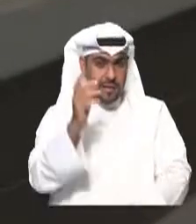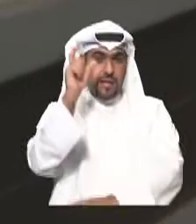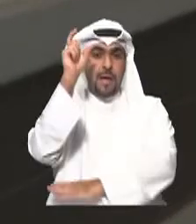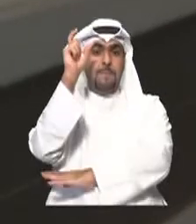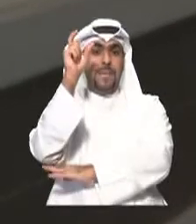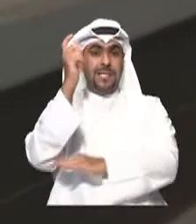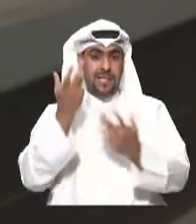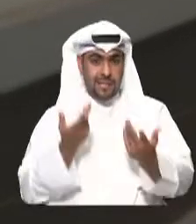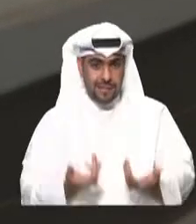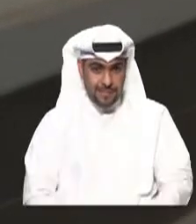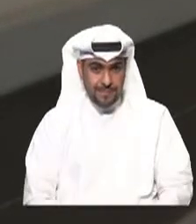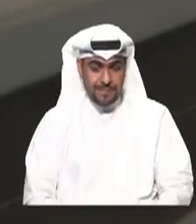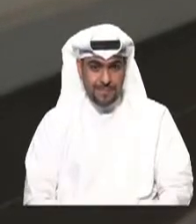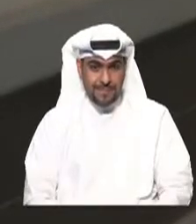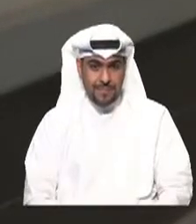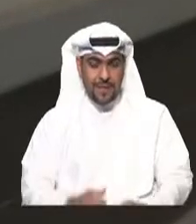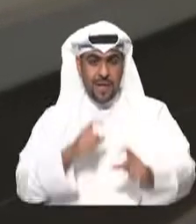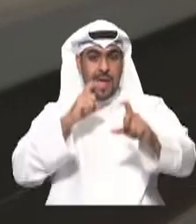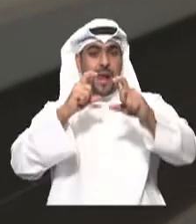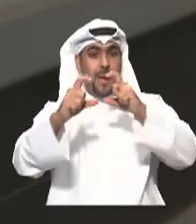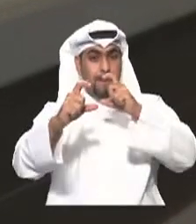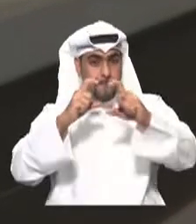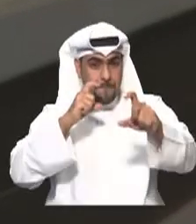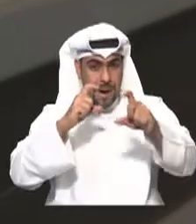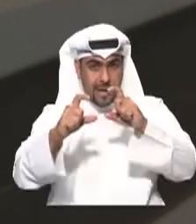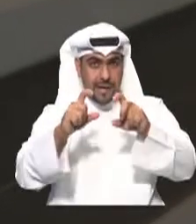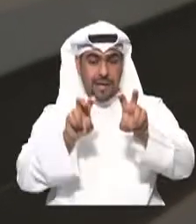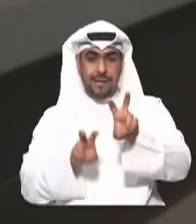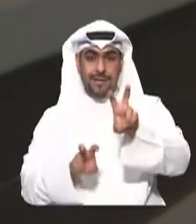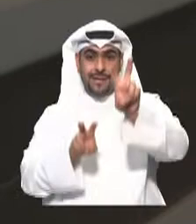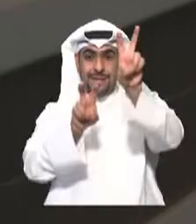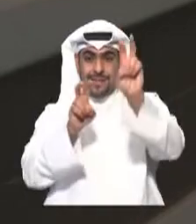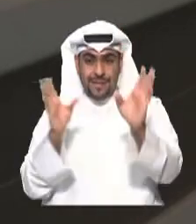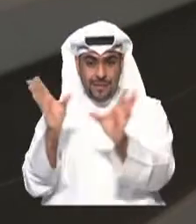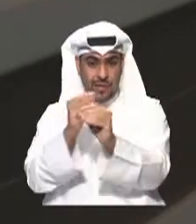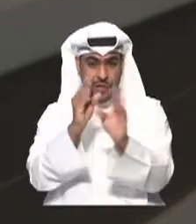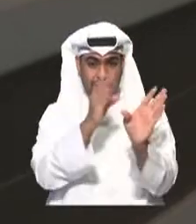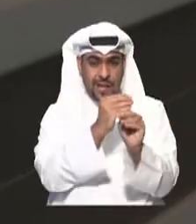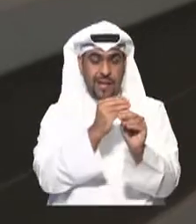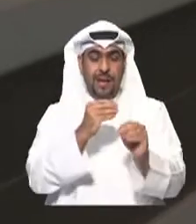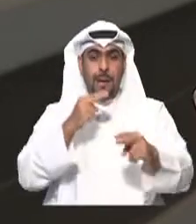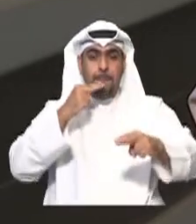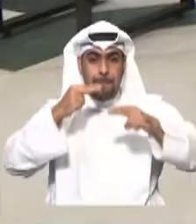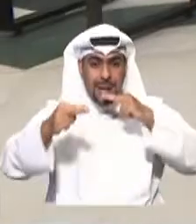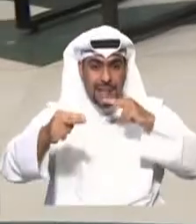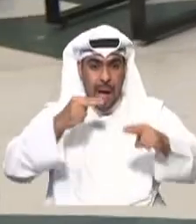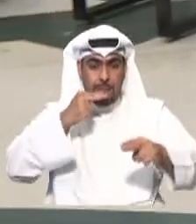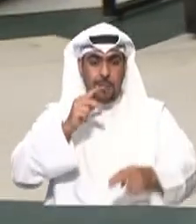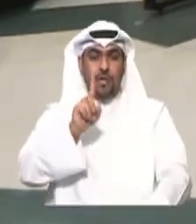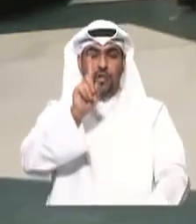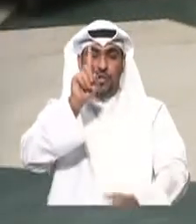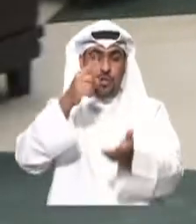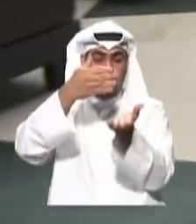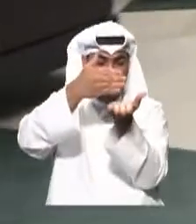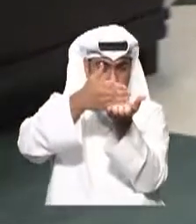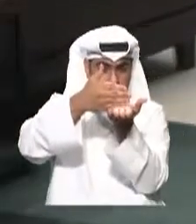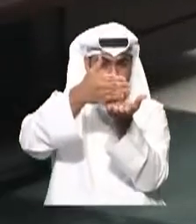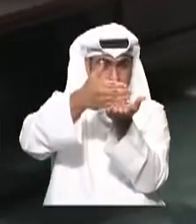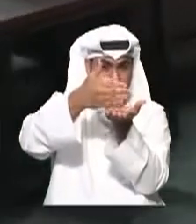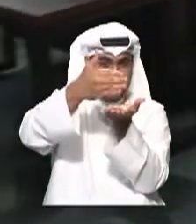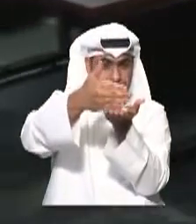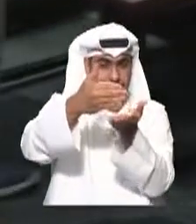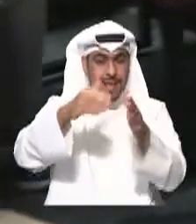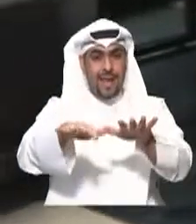كان بنوك، مولات، مطاعم، شركات، مرحلة مرحلة. الحملات